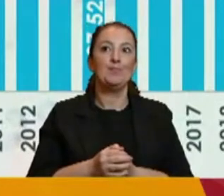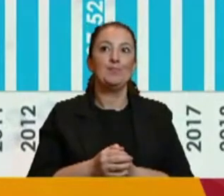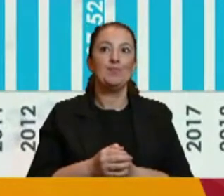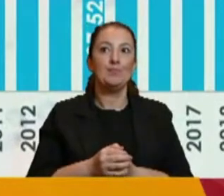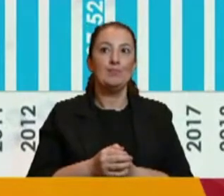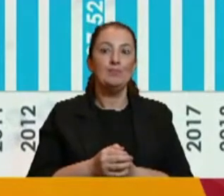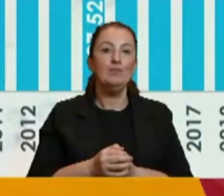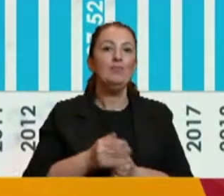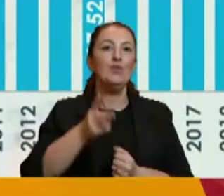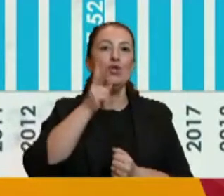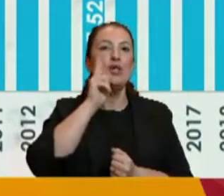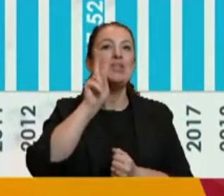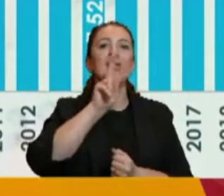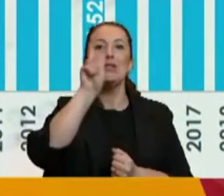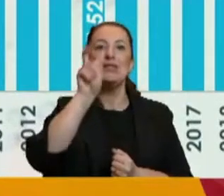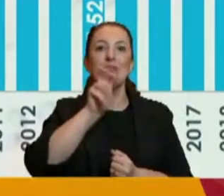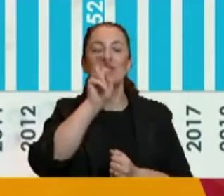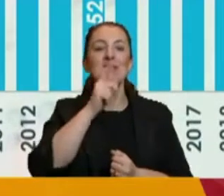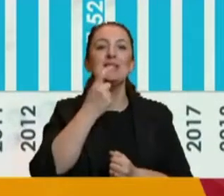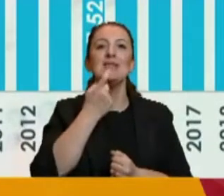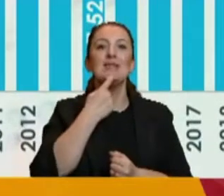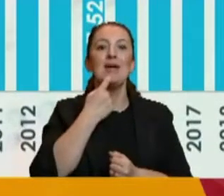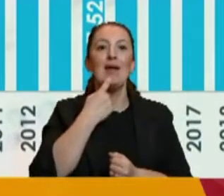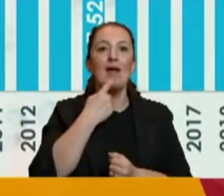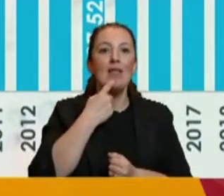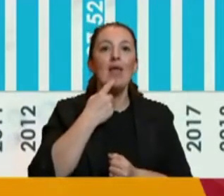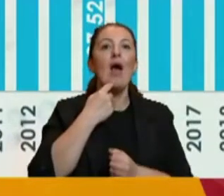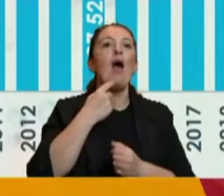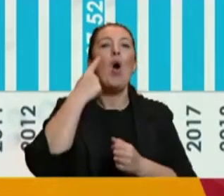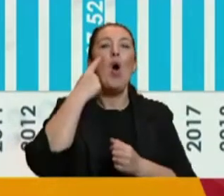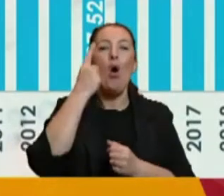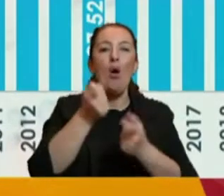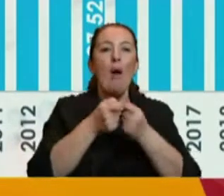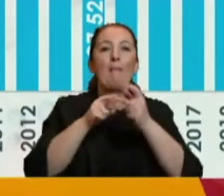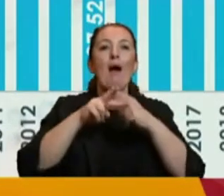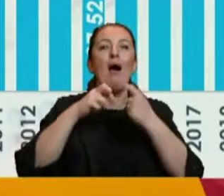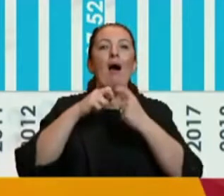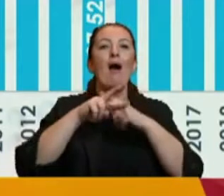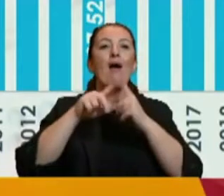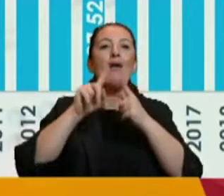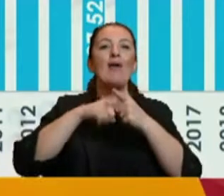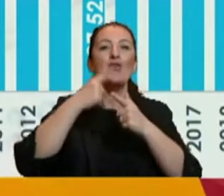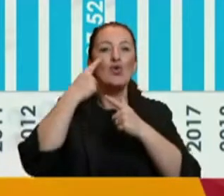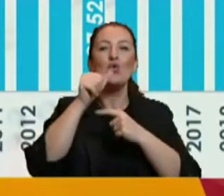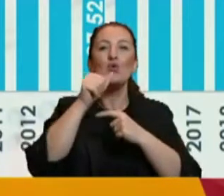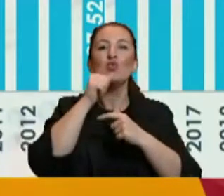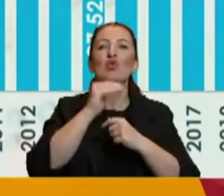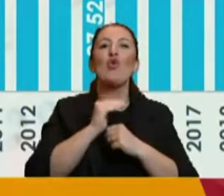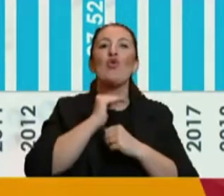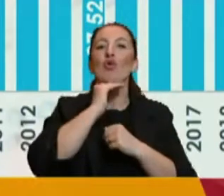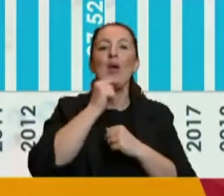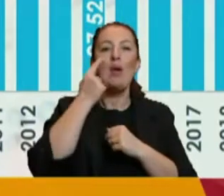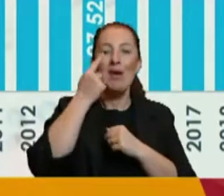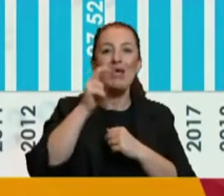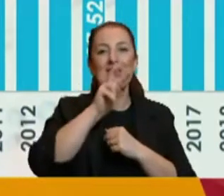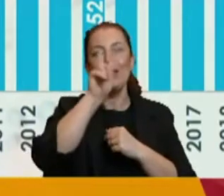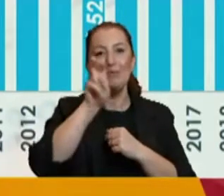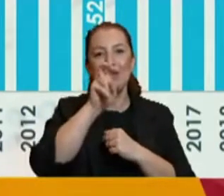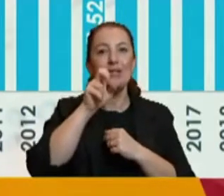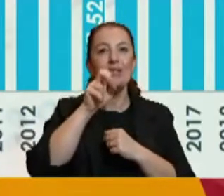en son 28 yılda barajların doluluk oranlarına 28 Mayıs itibariyle baktığımız